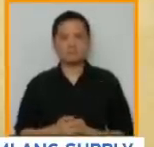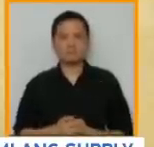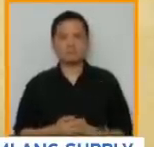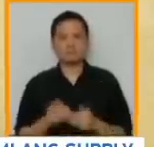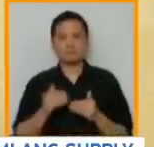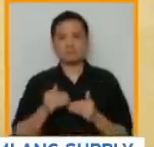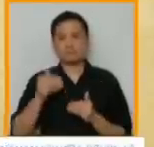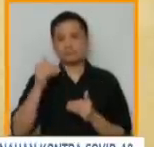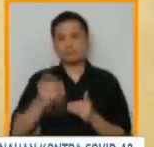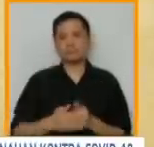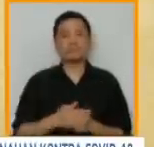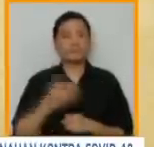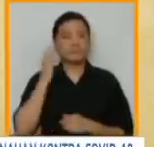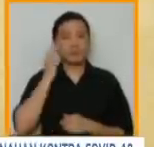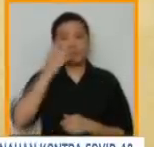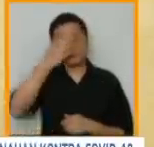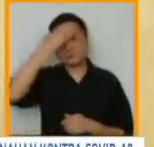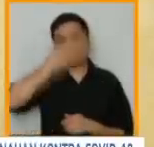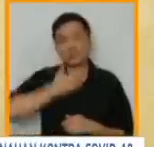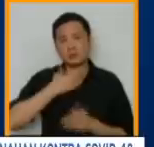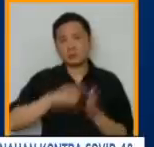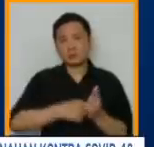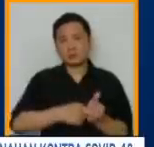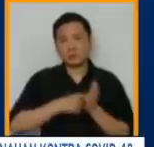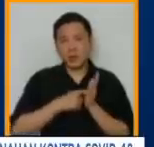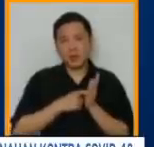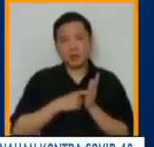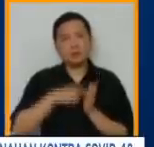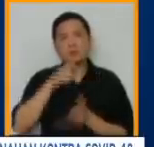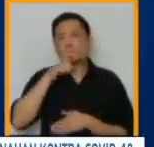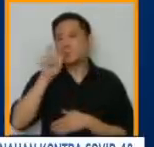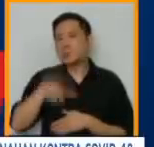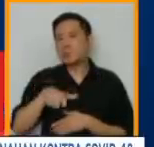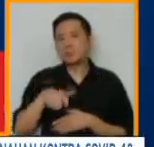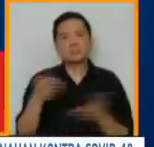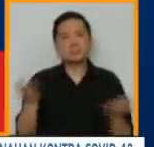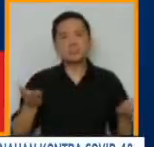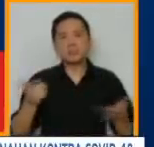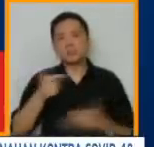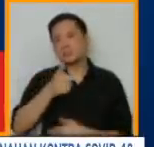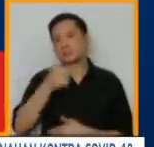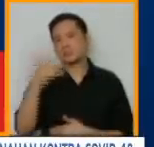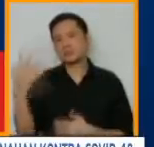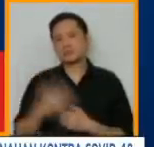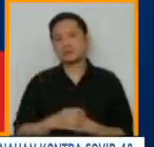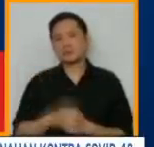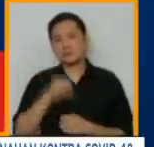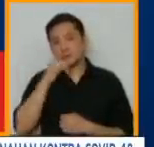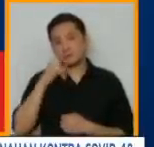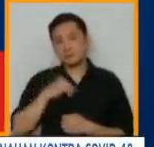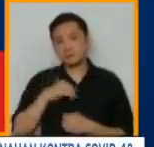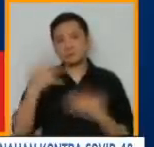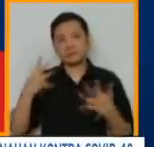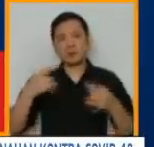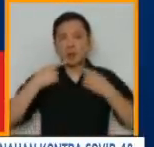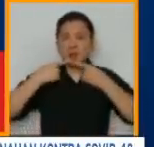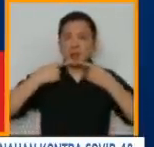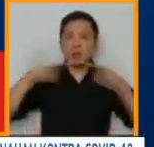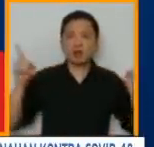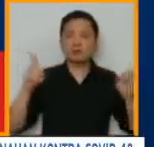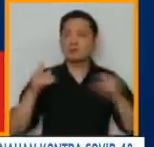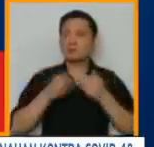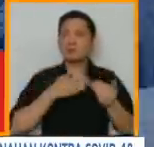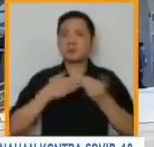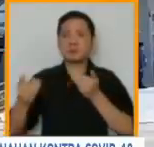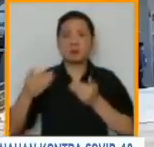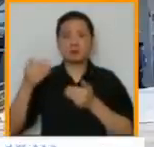ng face shield sa General Santos City. Nagsimula ito kahapon base sa direktiba ng lokal na pamahalaan. Pero dapat magsuot